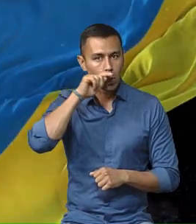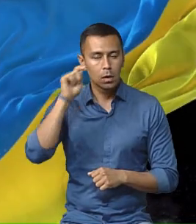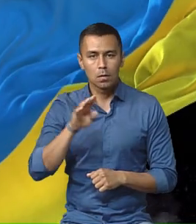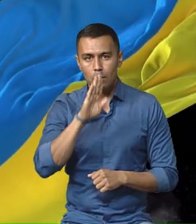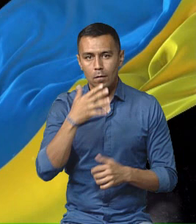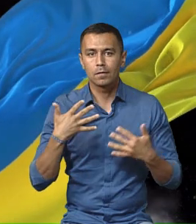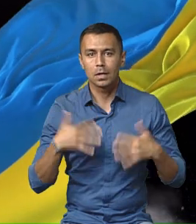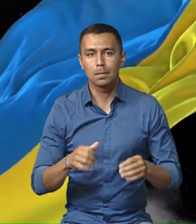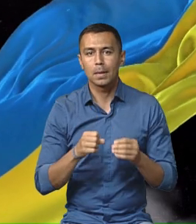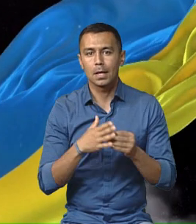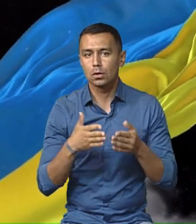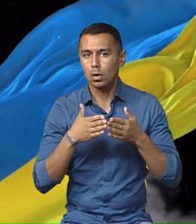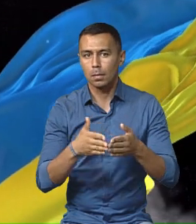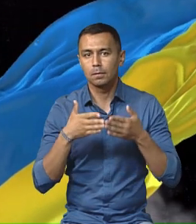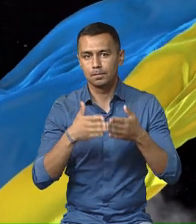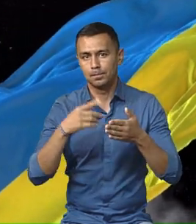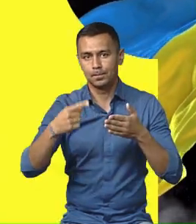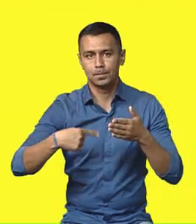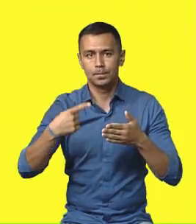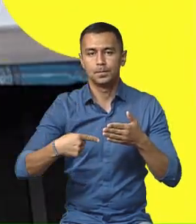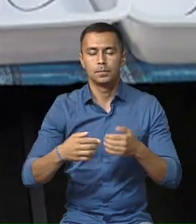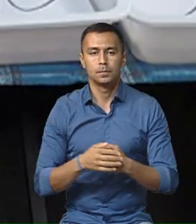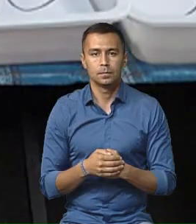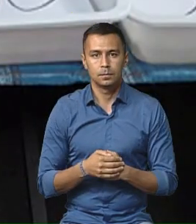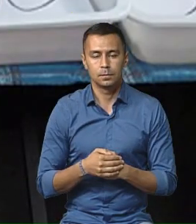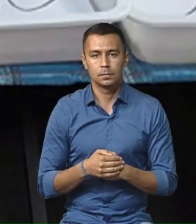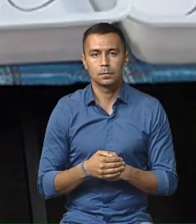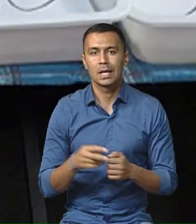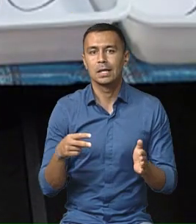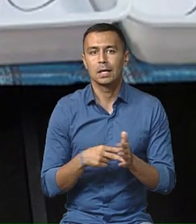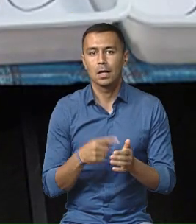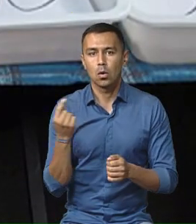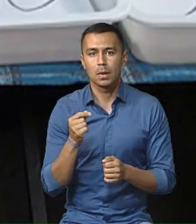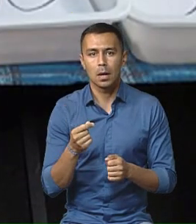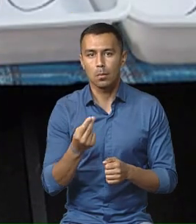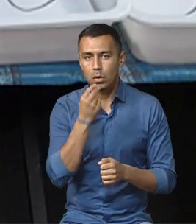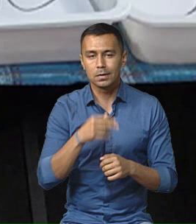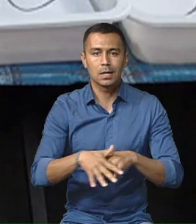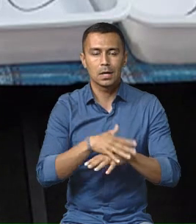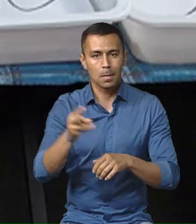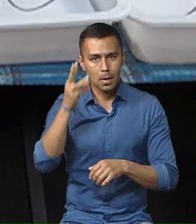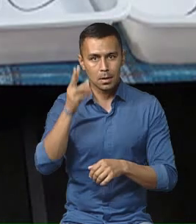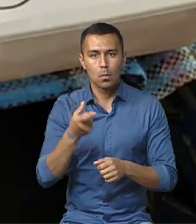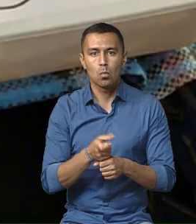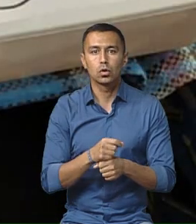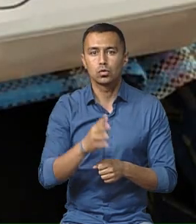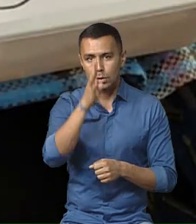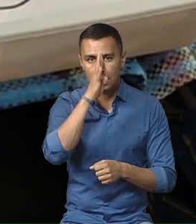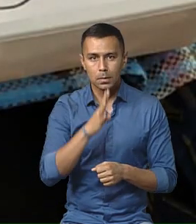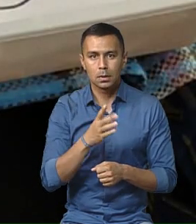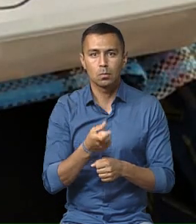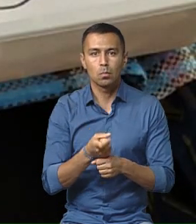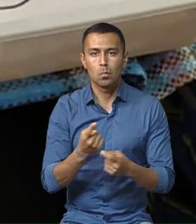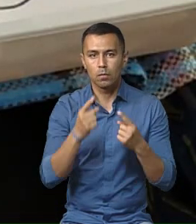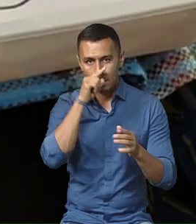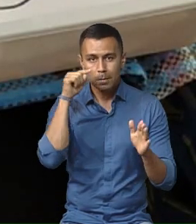ворог втратив 15 кораблів та катерів. Ціни на крупи на продовольчих ринках Хмельниччини за понад 4 місяці